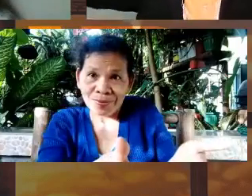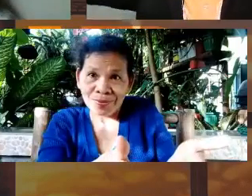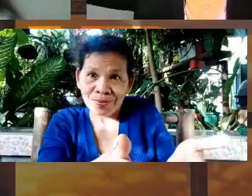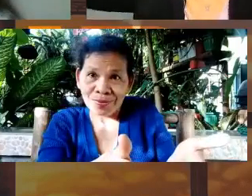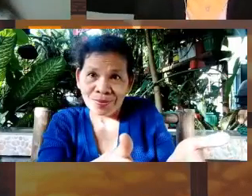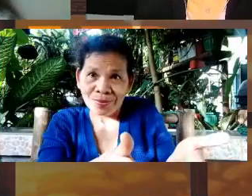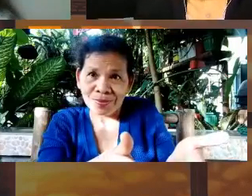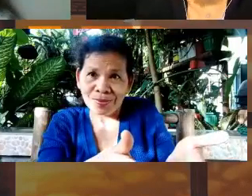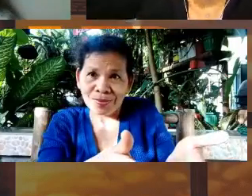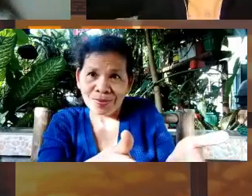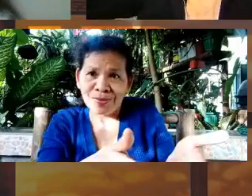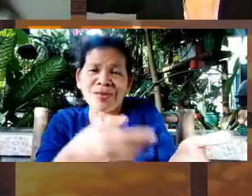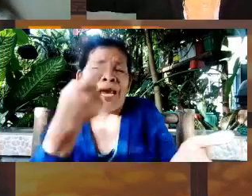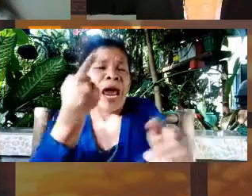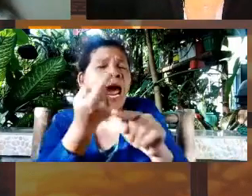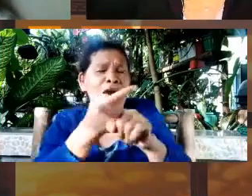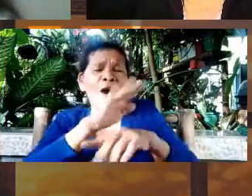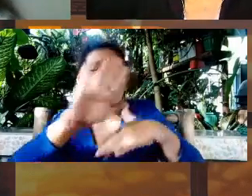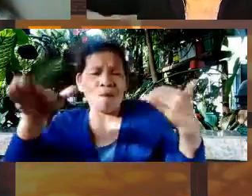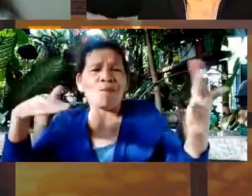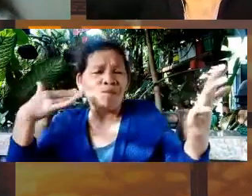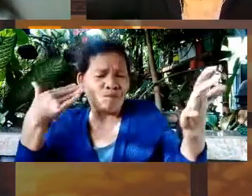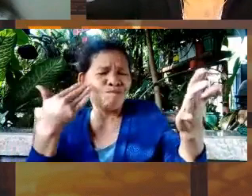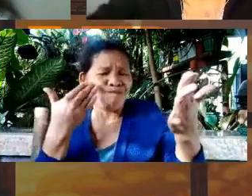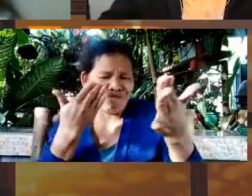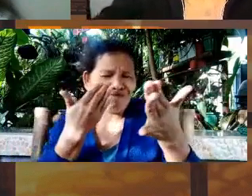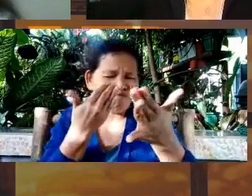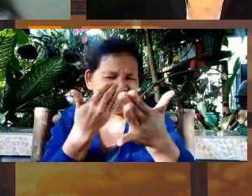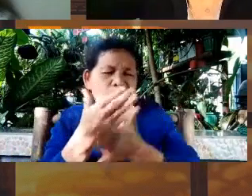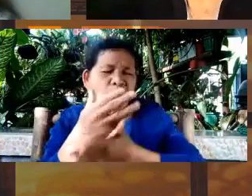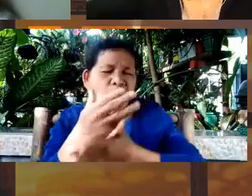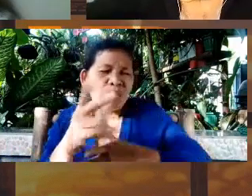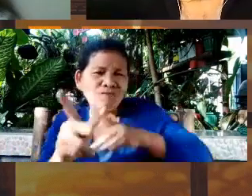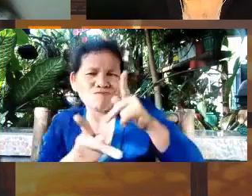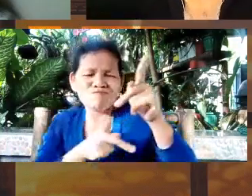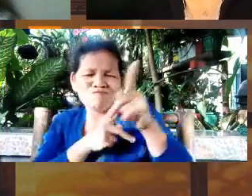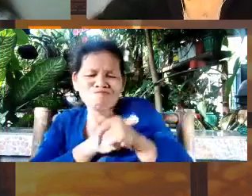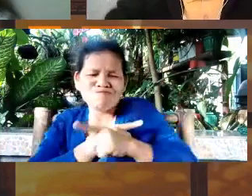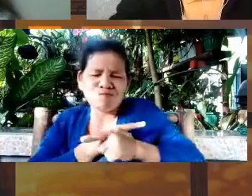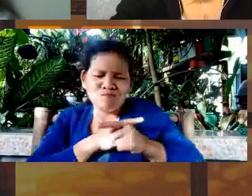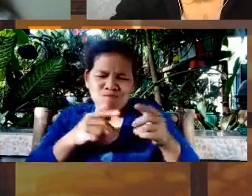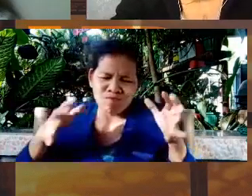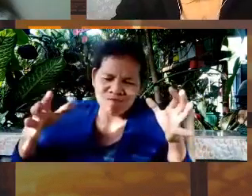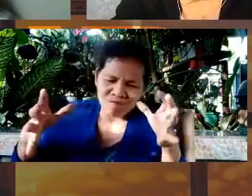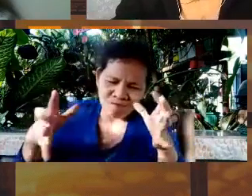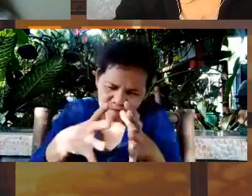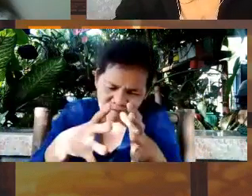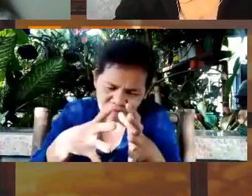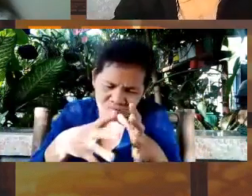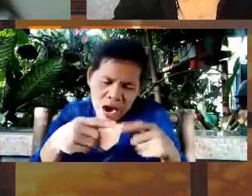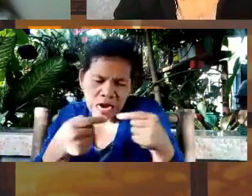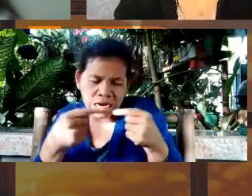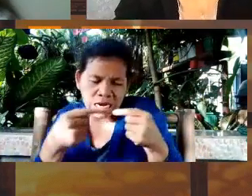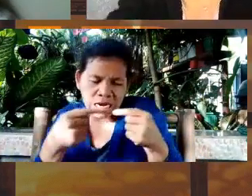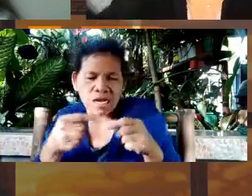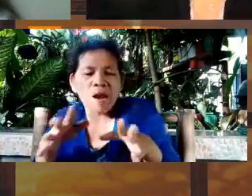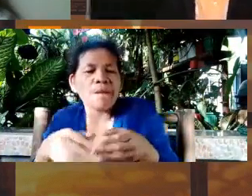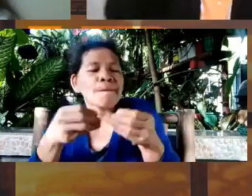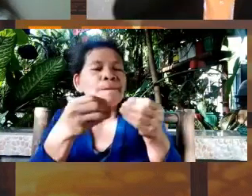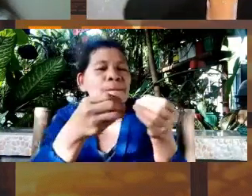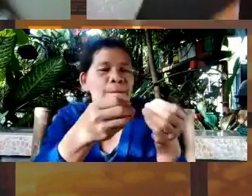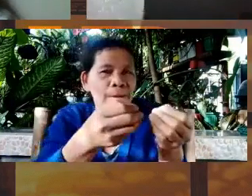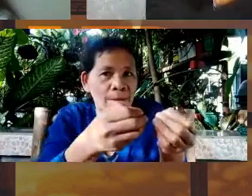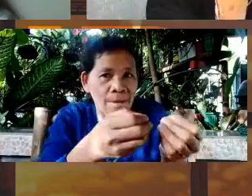biro mo, na accumulate all throughout the year of sanctuary services, mga minamahal, mga kapatid ko. At